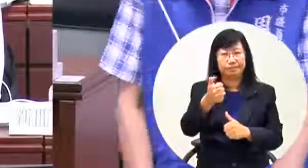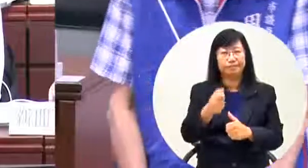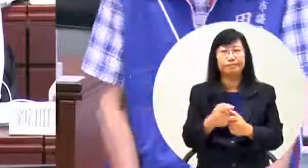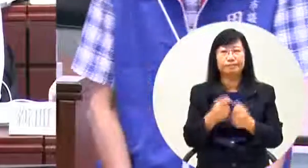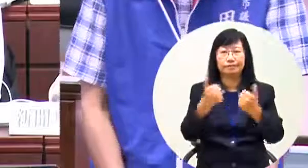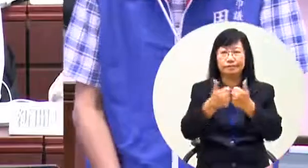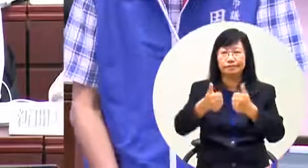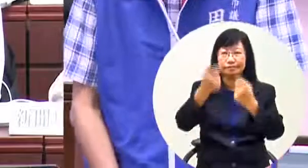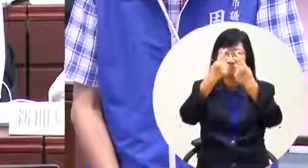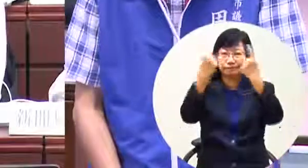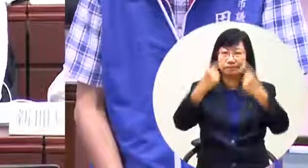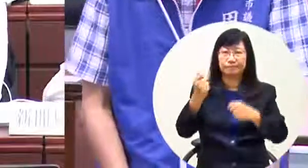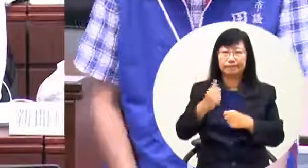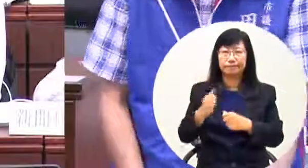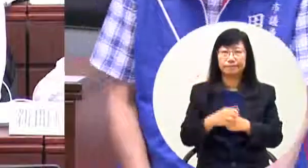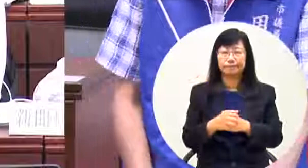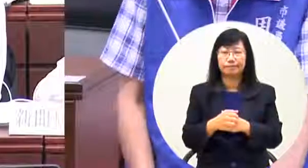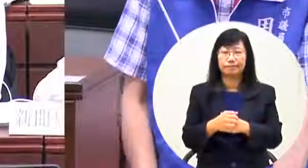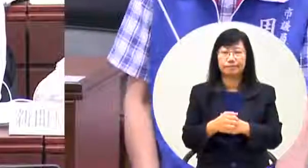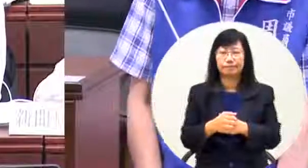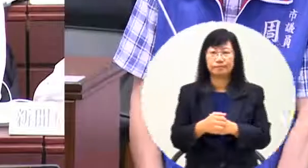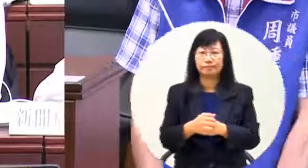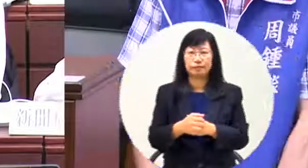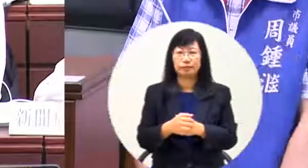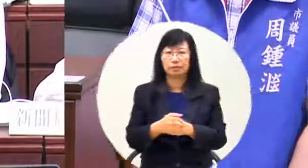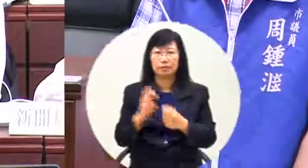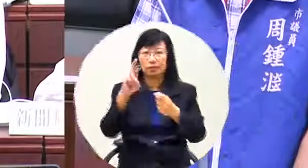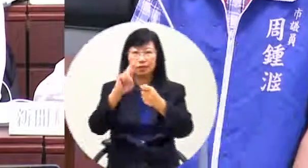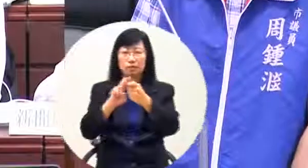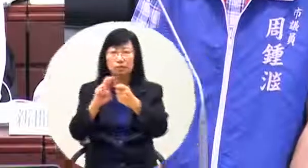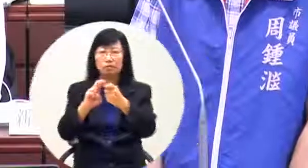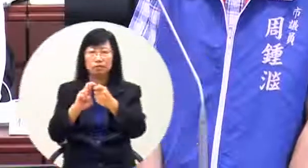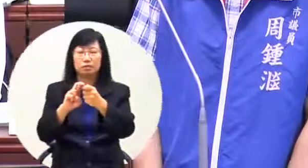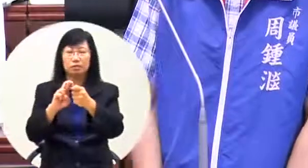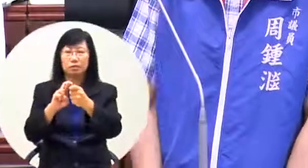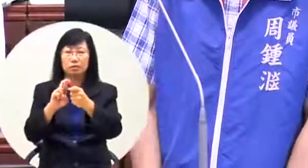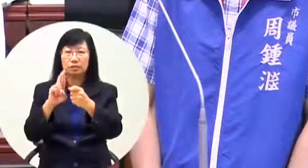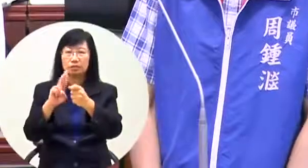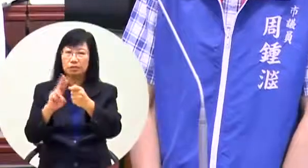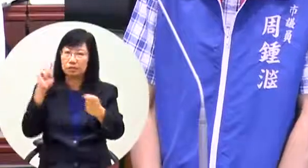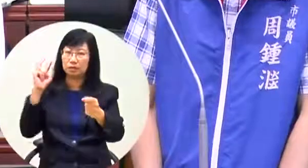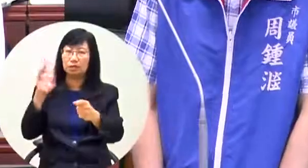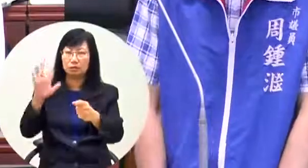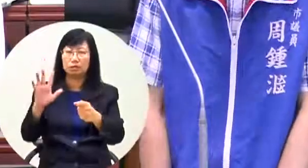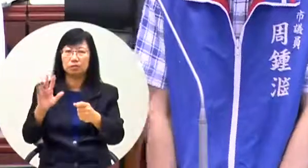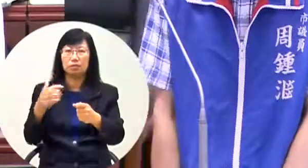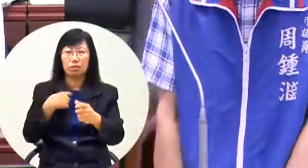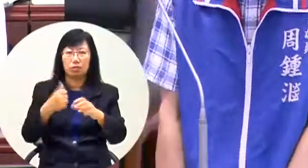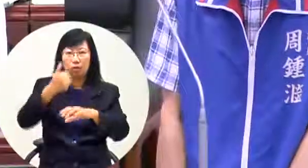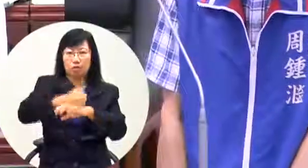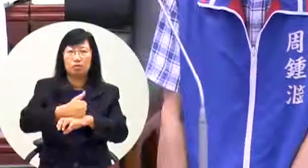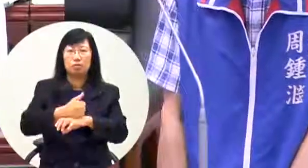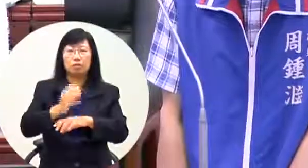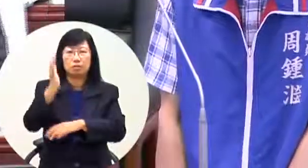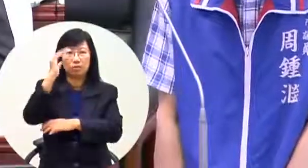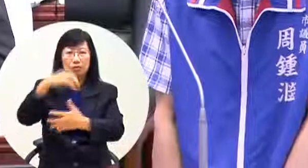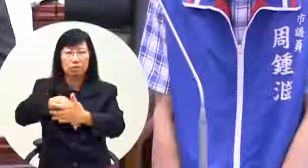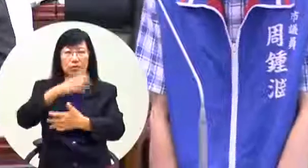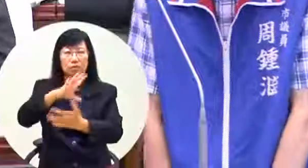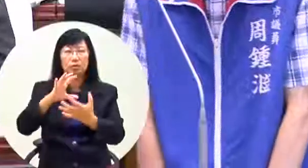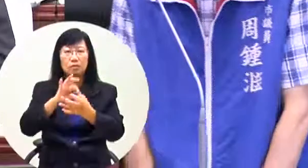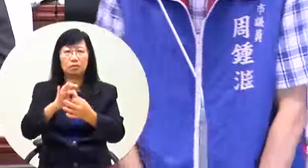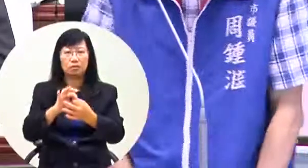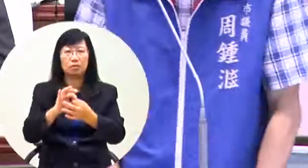从12年前踏进市政府第一步到现在，我们对于这一个整个执政的态度都一样了。我先